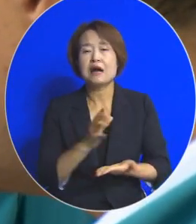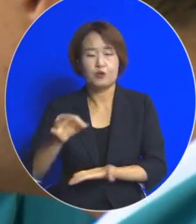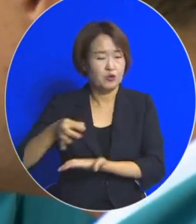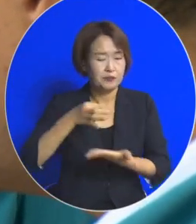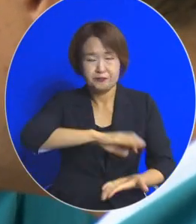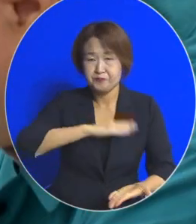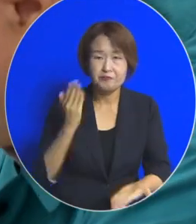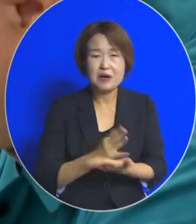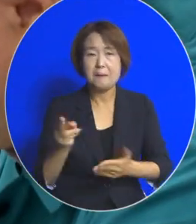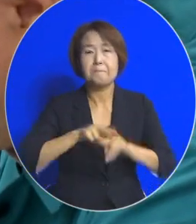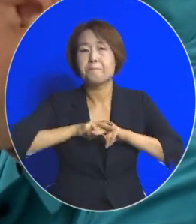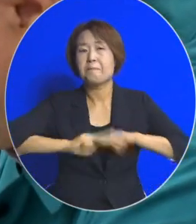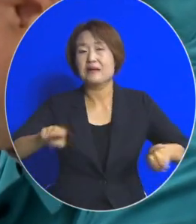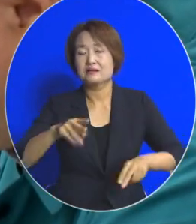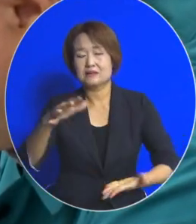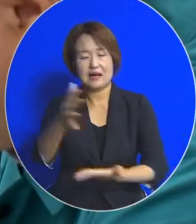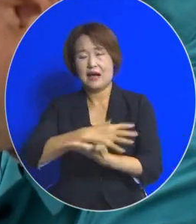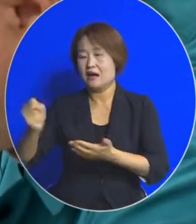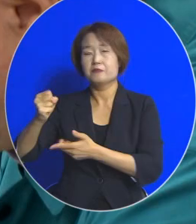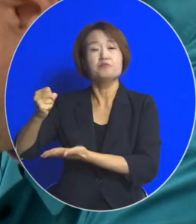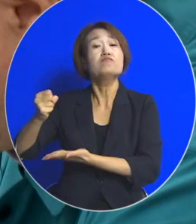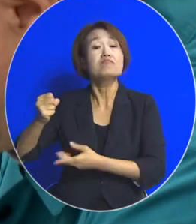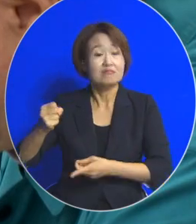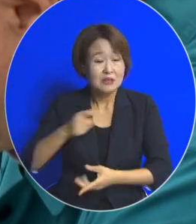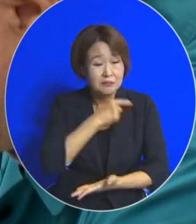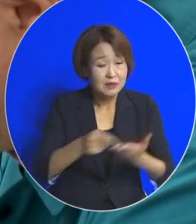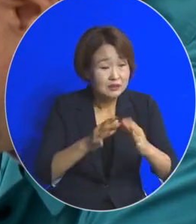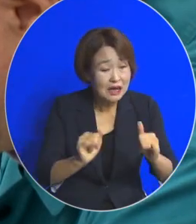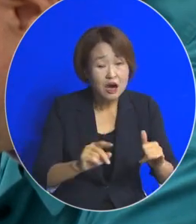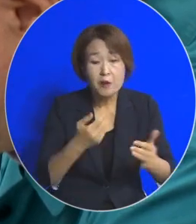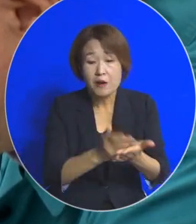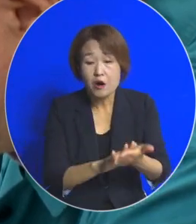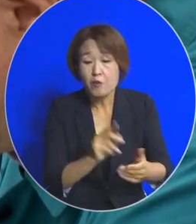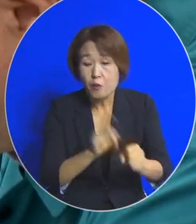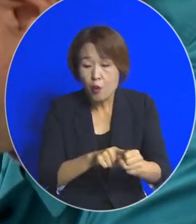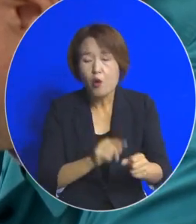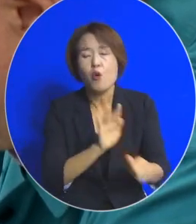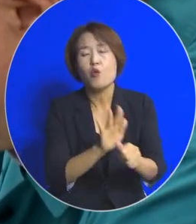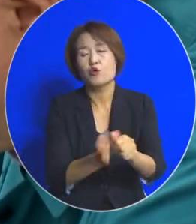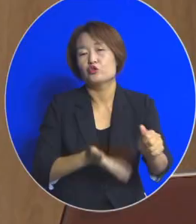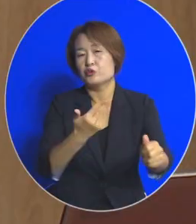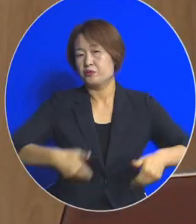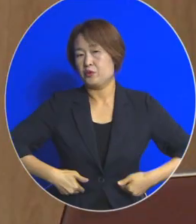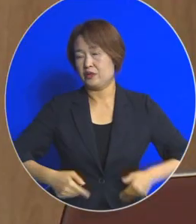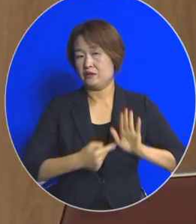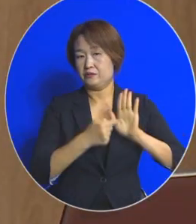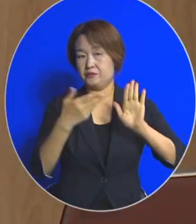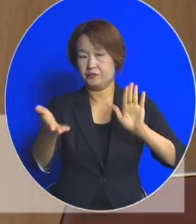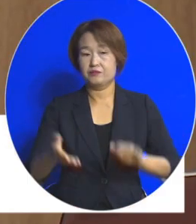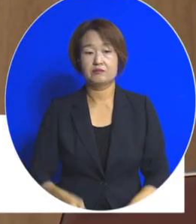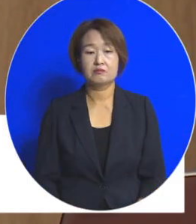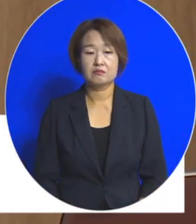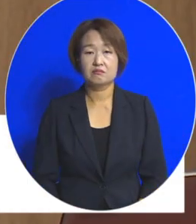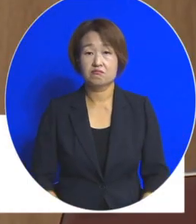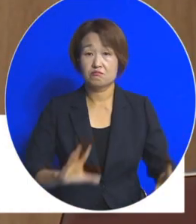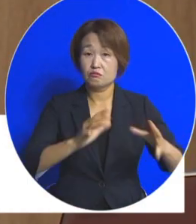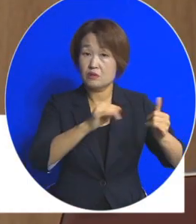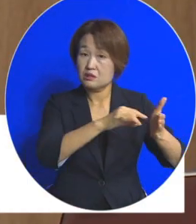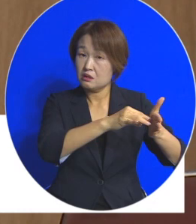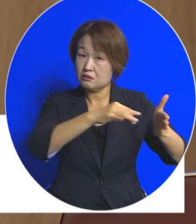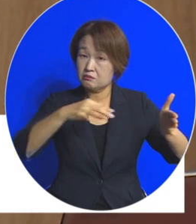보조금을 폐지해 수혜 복구 재원을 마련해야 한다고 목소리를 높였습니다 국민을